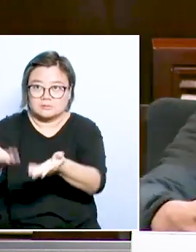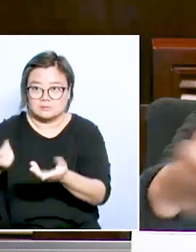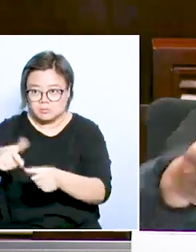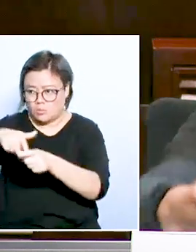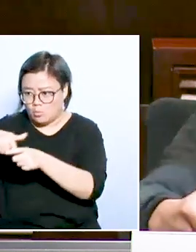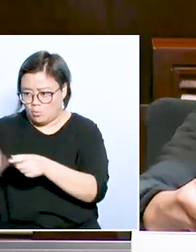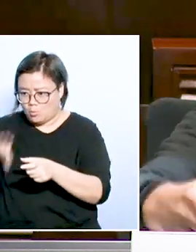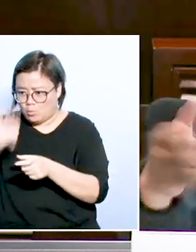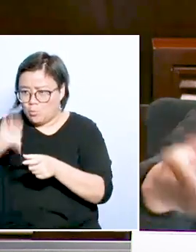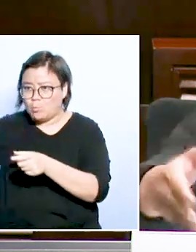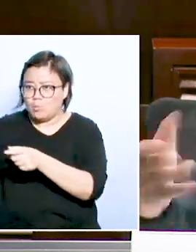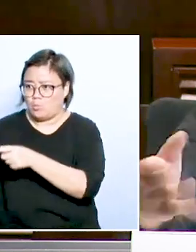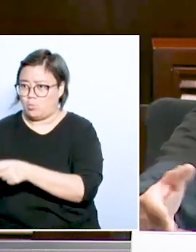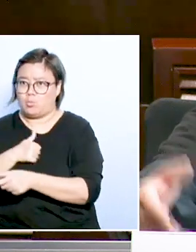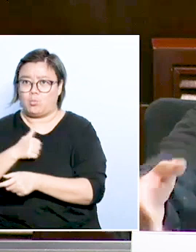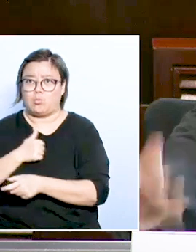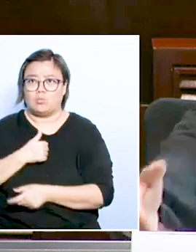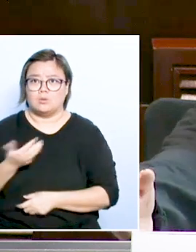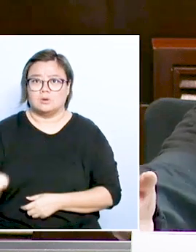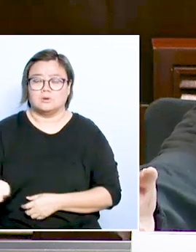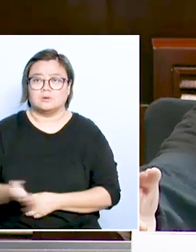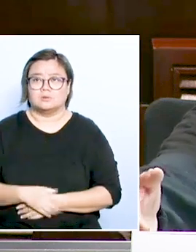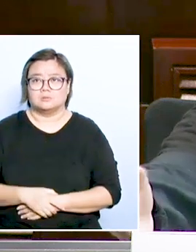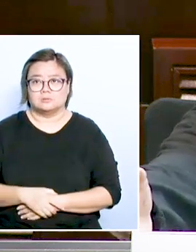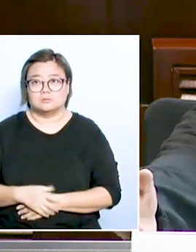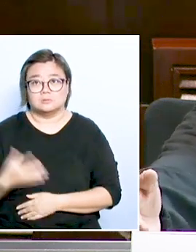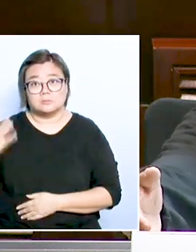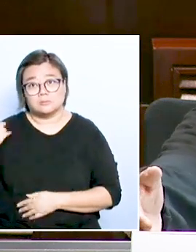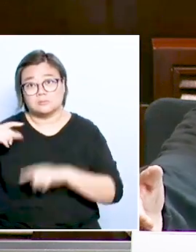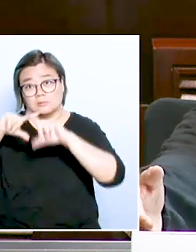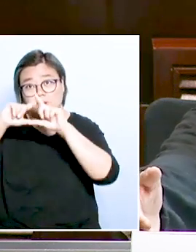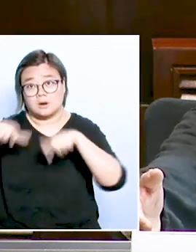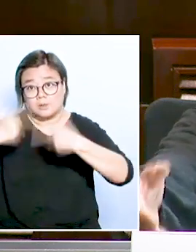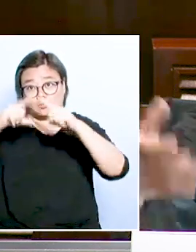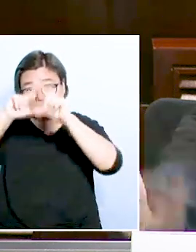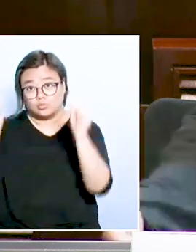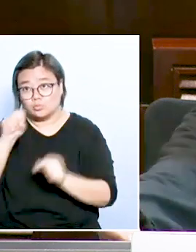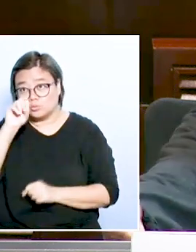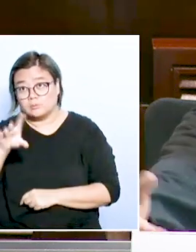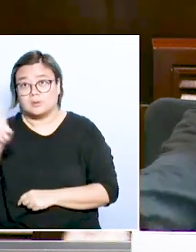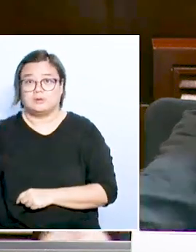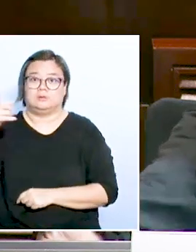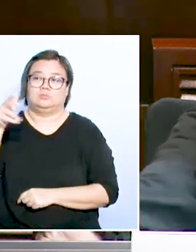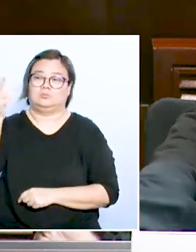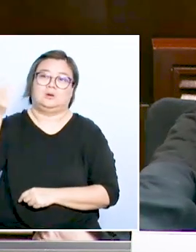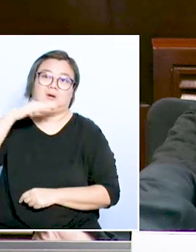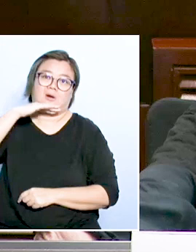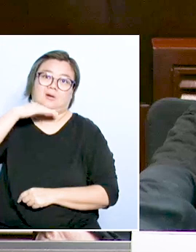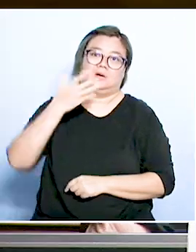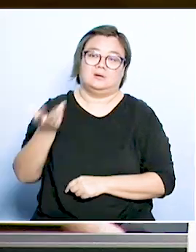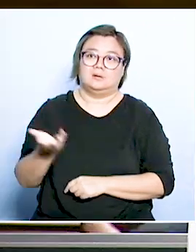佢做個中心。跟住林鄭月娥琴日仲喺度講假惺惺，1000公頃最少用7000億